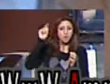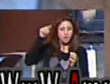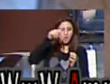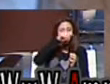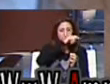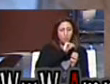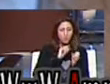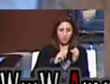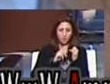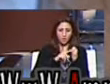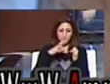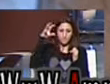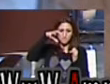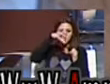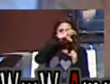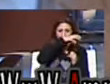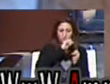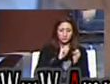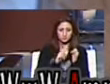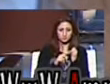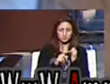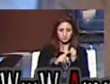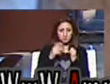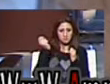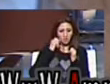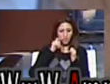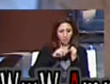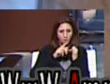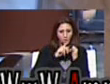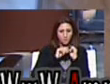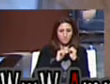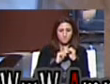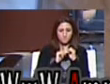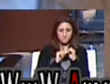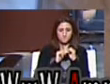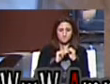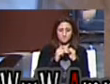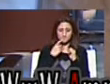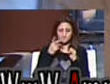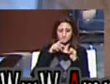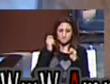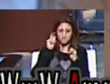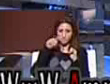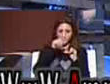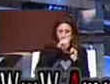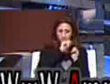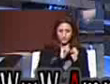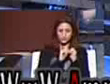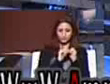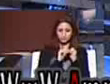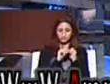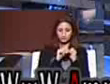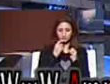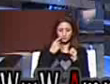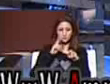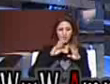ادوم وابو حزام ونجع سعيد. ودي كلها شرق النيل. نعم. بعد كده النقطه الثانيه